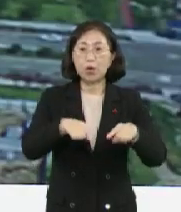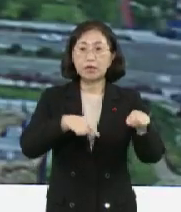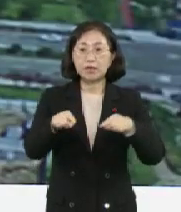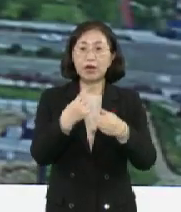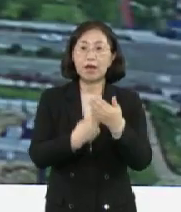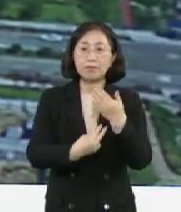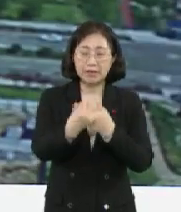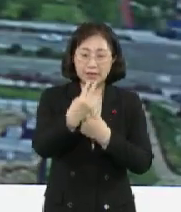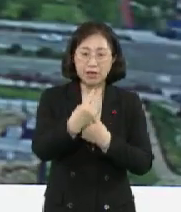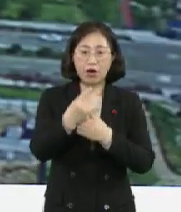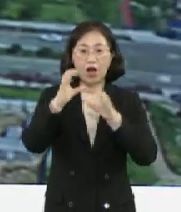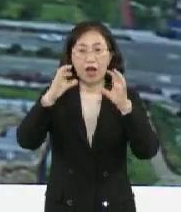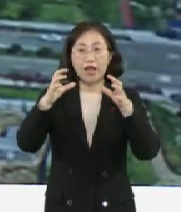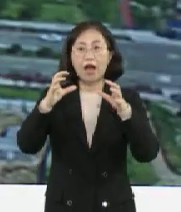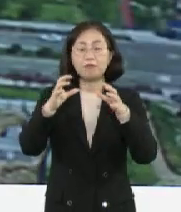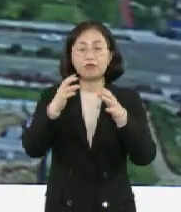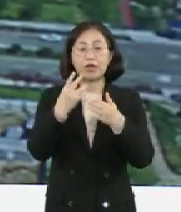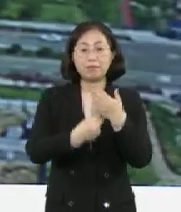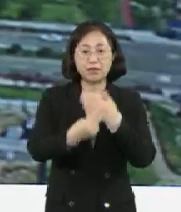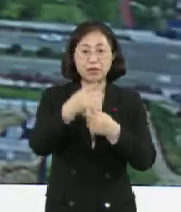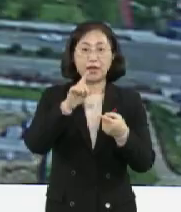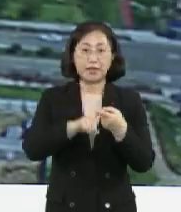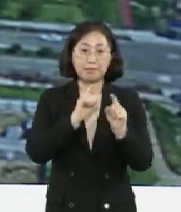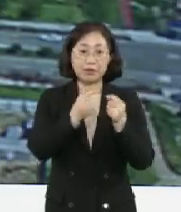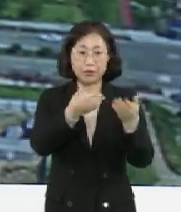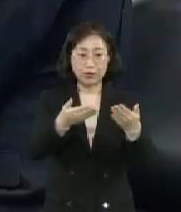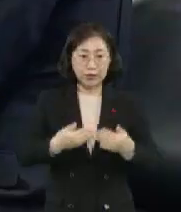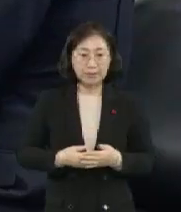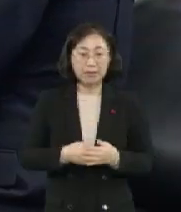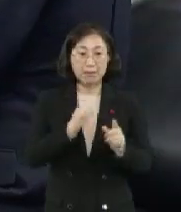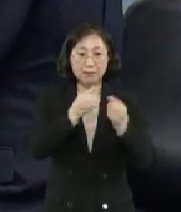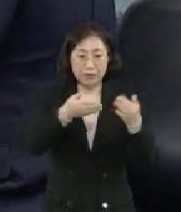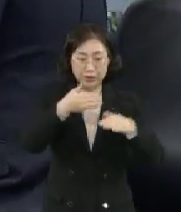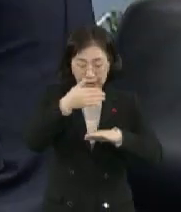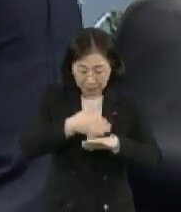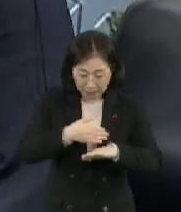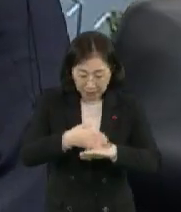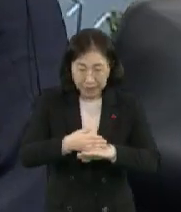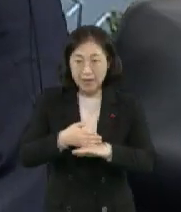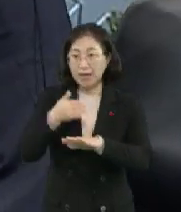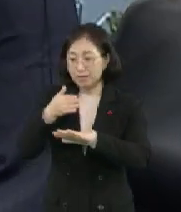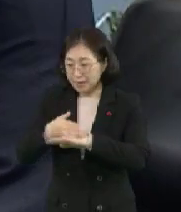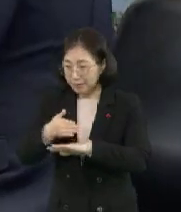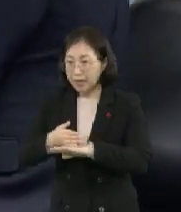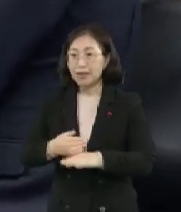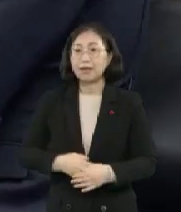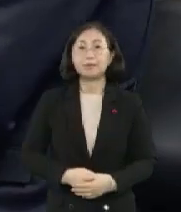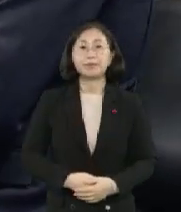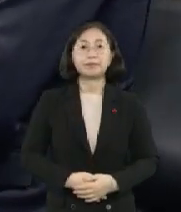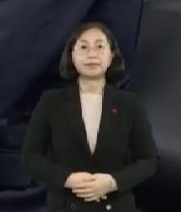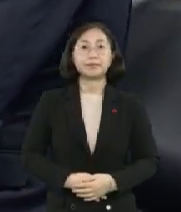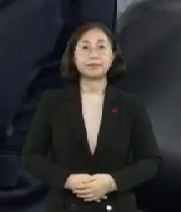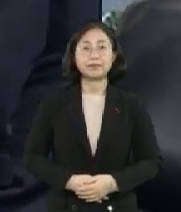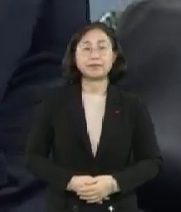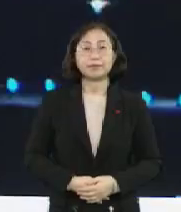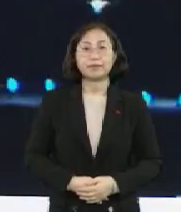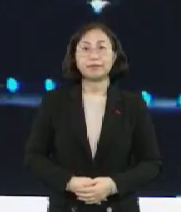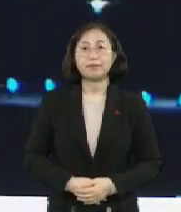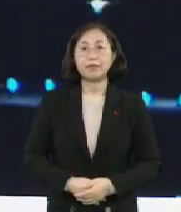비전 비롯해서 대한민국의 비전까지 말씀해 주셨습니다. 지사님 오늘 말씀 고맙습니다. 예, 감사합니다.